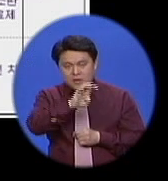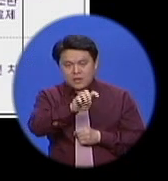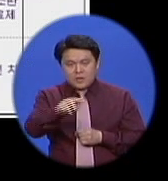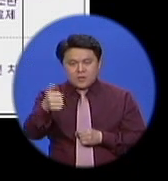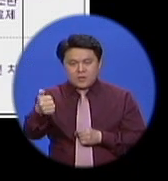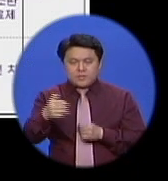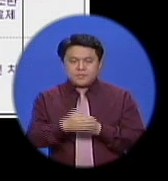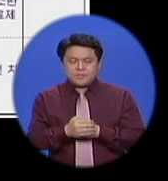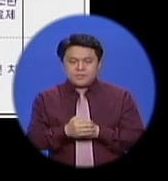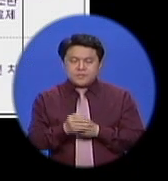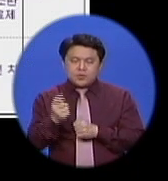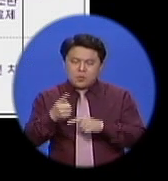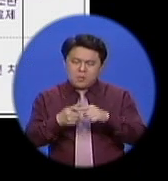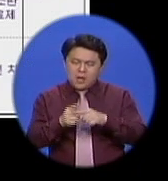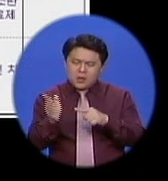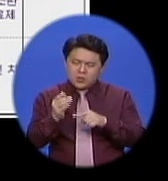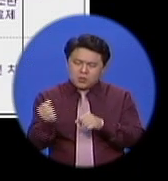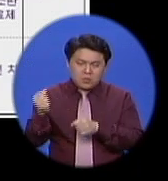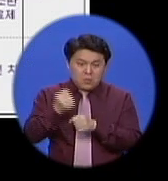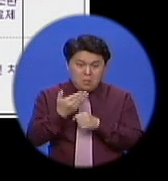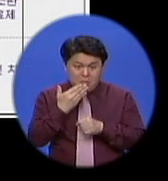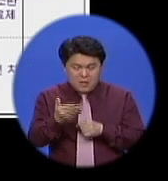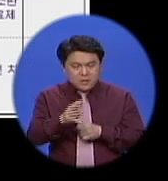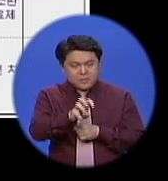40에서 50%, 반가역적 치매